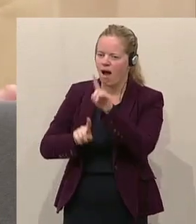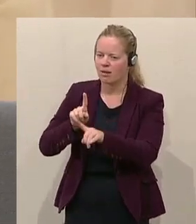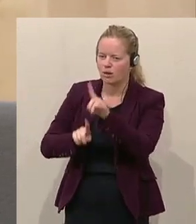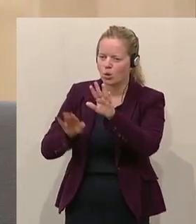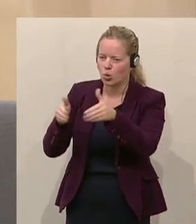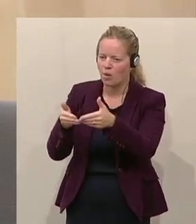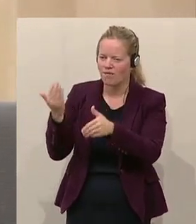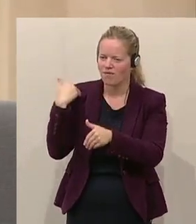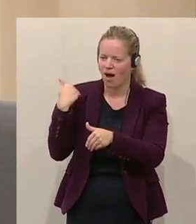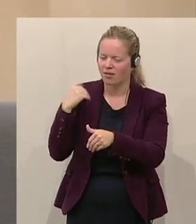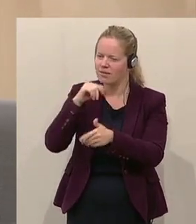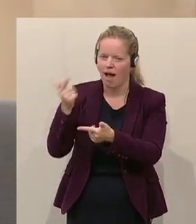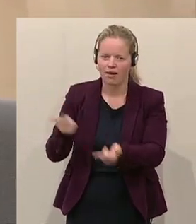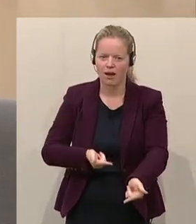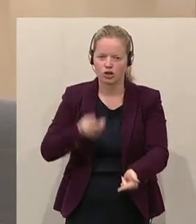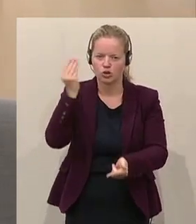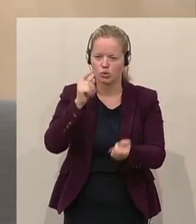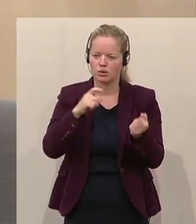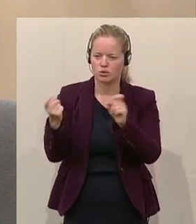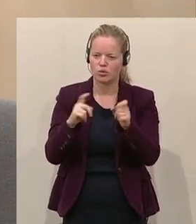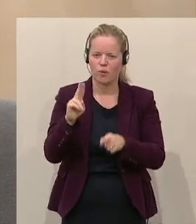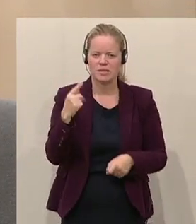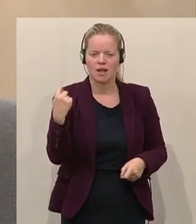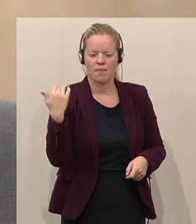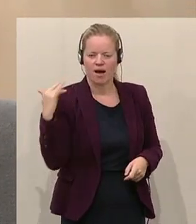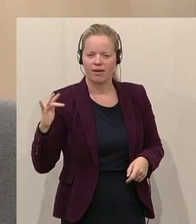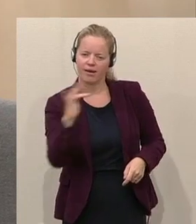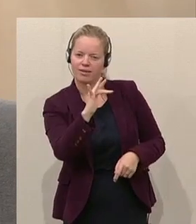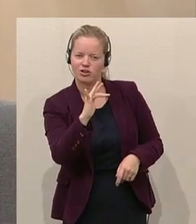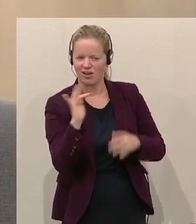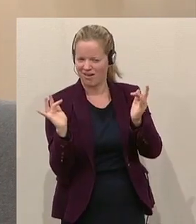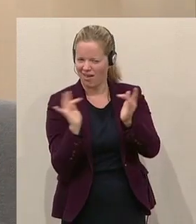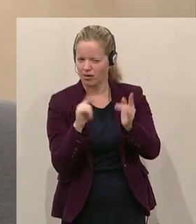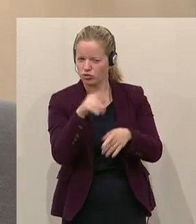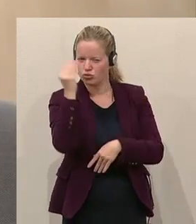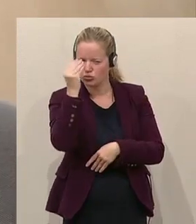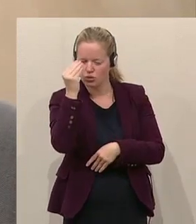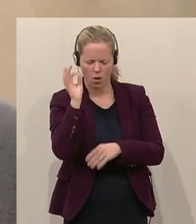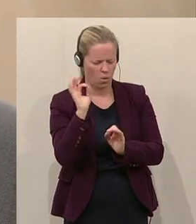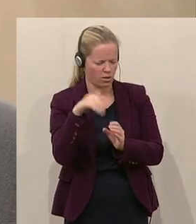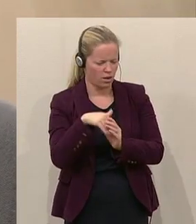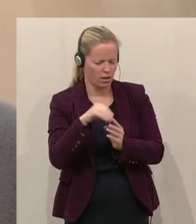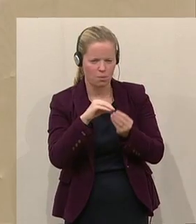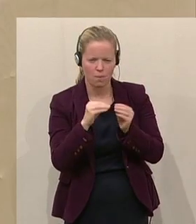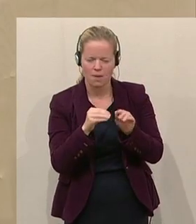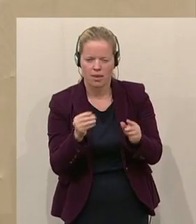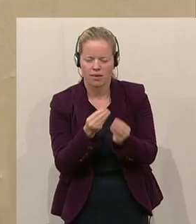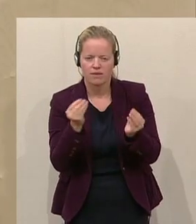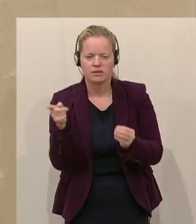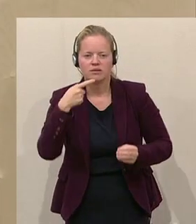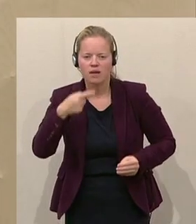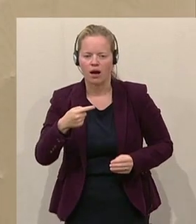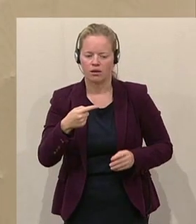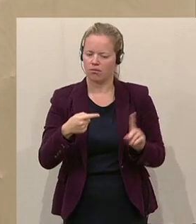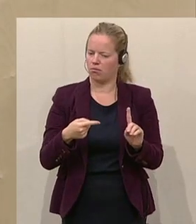ausgeladen worden ist von einer Schuldiskussion, weil sie sich kritisch gegenüber der Schule geäußert hat oder beziehungsweise einem Problem an der Schule geäußert hat, das